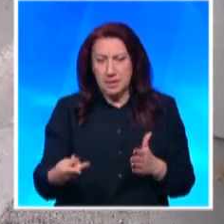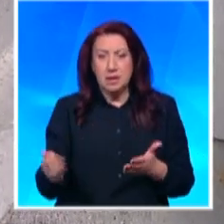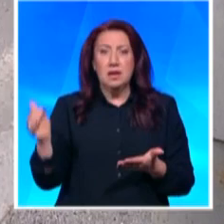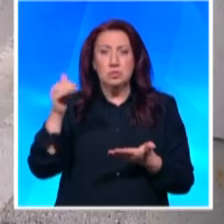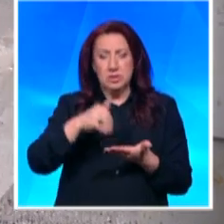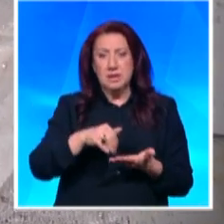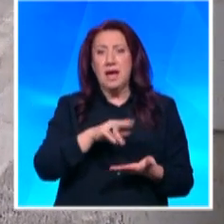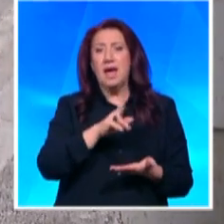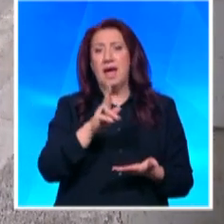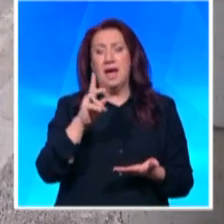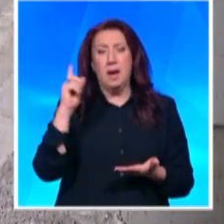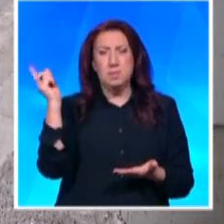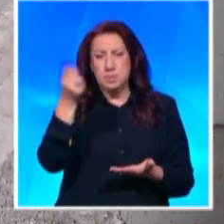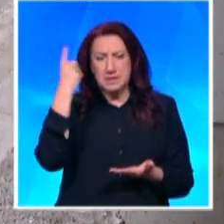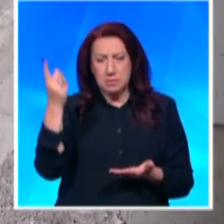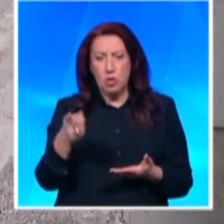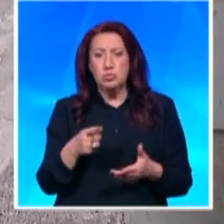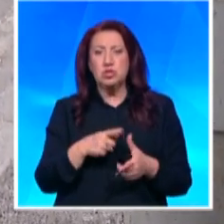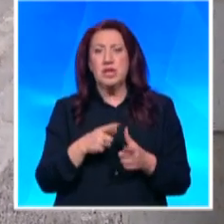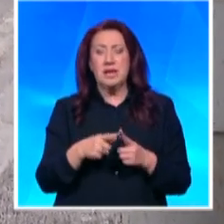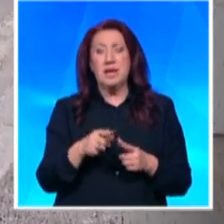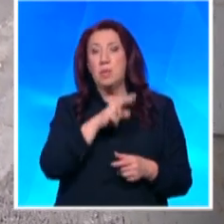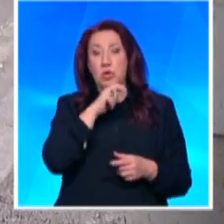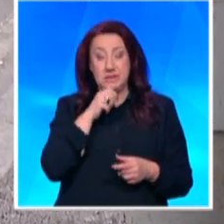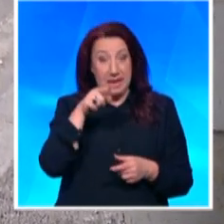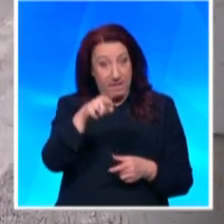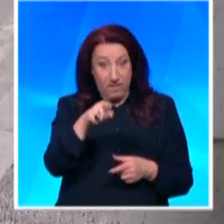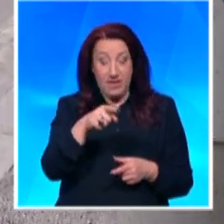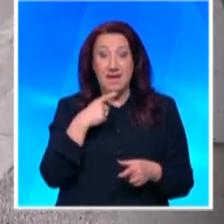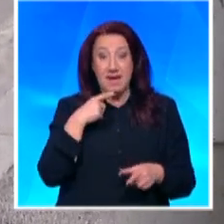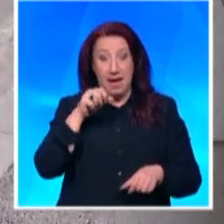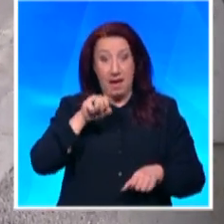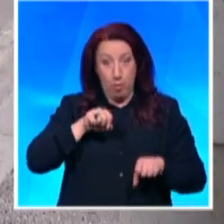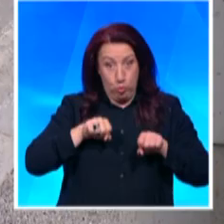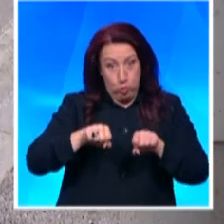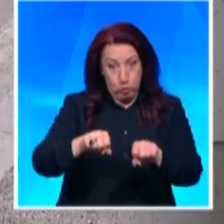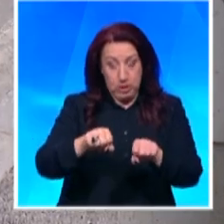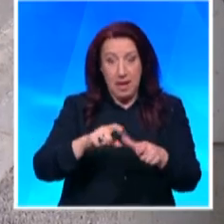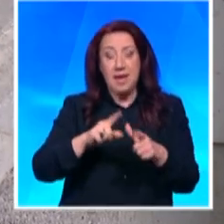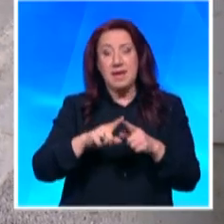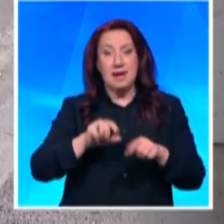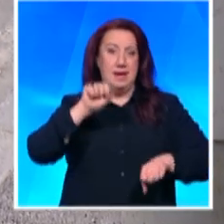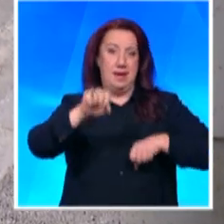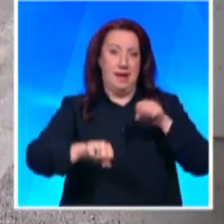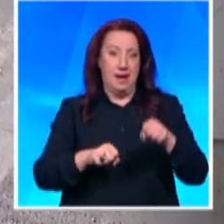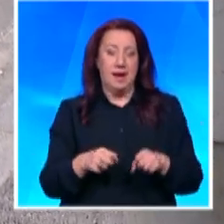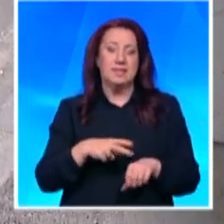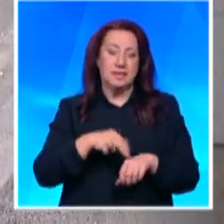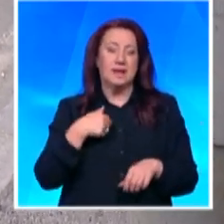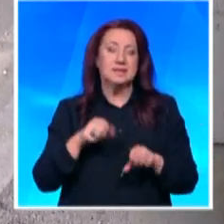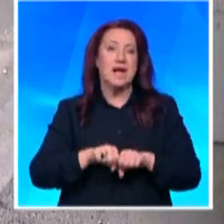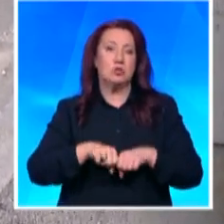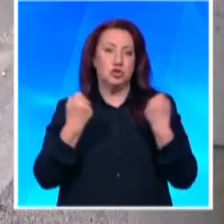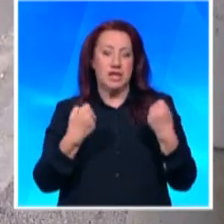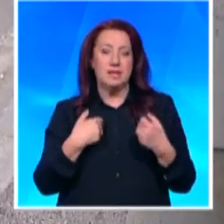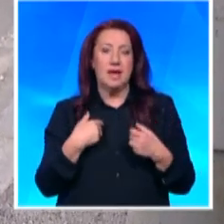спомня. Вие бутахте ли колелото или го карахте? Не, карах. Тоест сте били в нарушение? Да, точно така. Защо минахте така? Защото бързах,